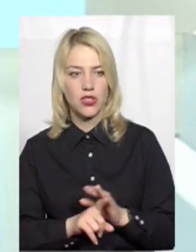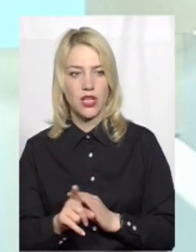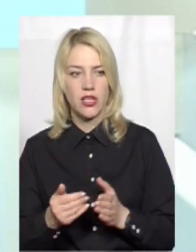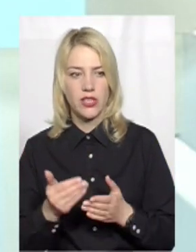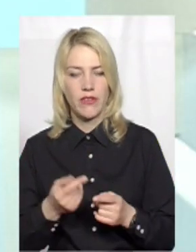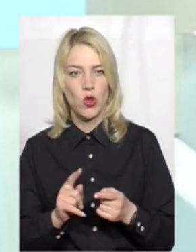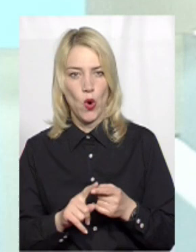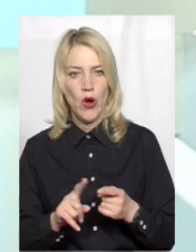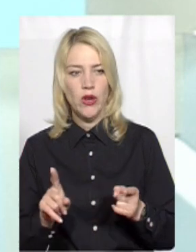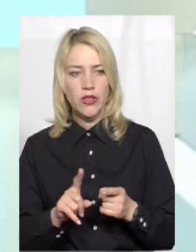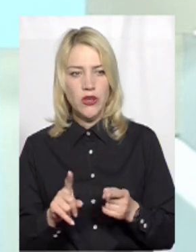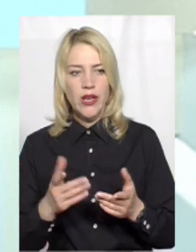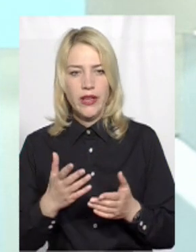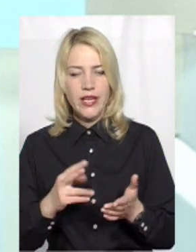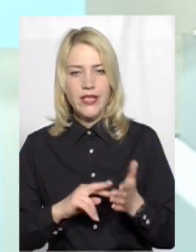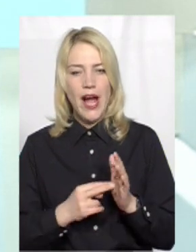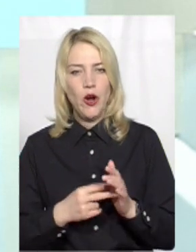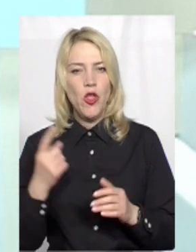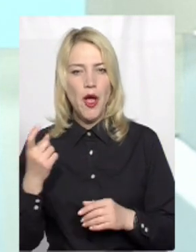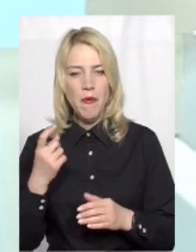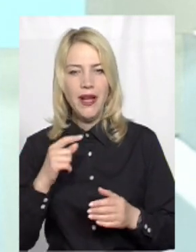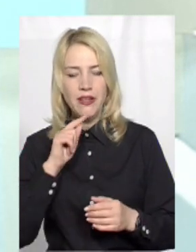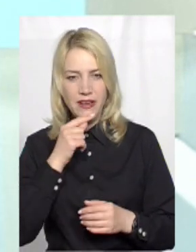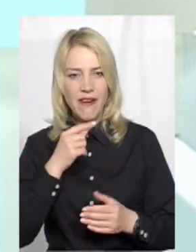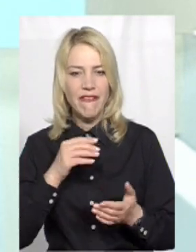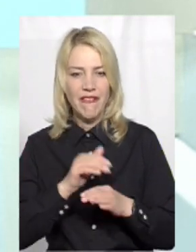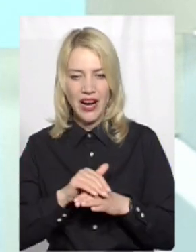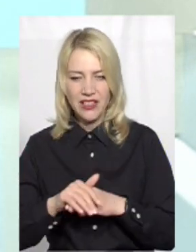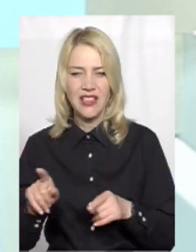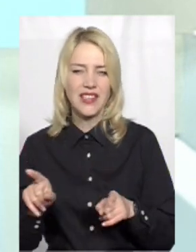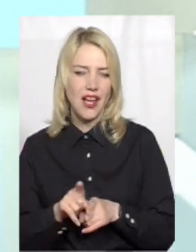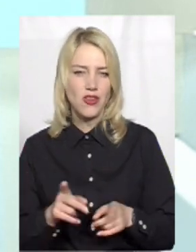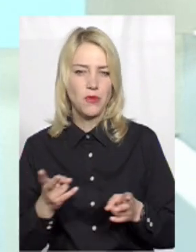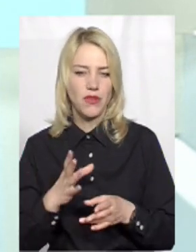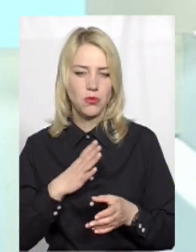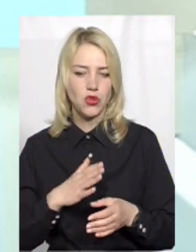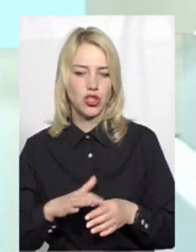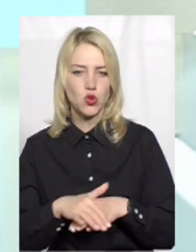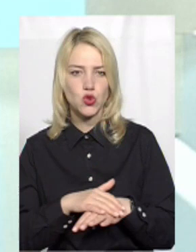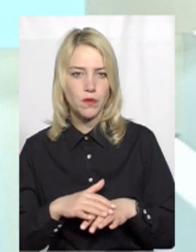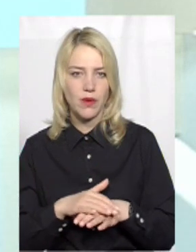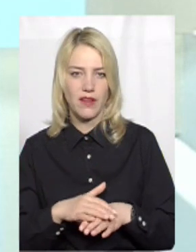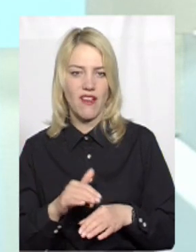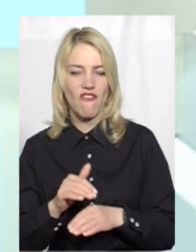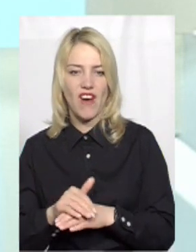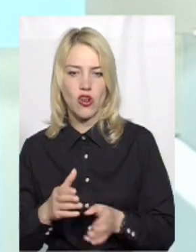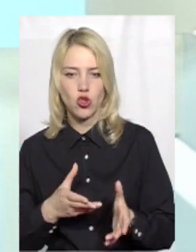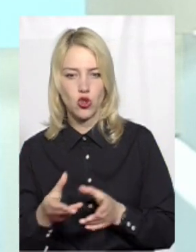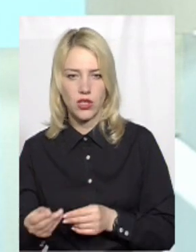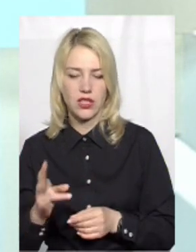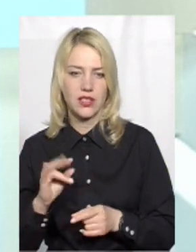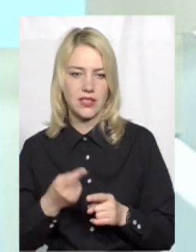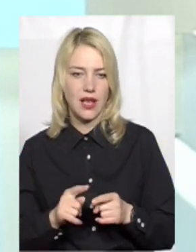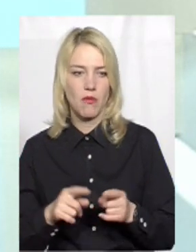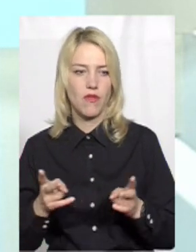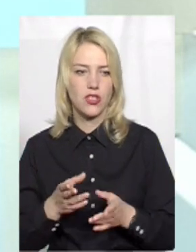від того, що якісь економічні фактори, так само це мають бути якісь суспільні фактори. І цьому